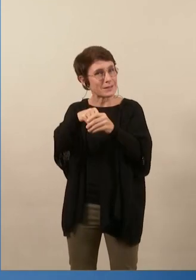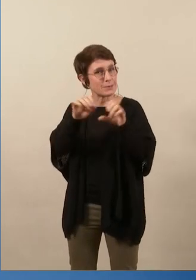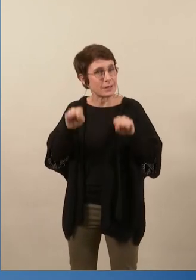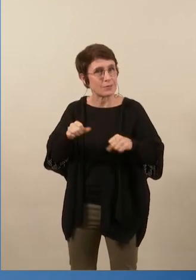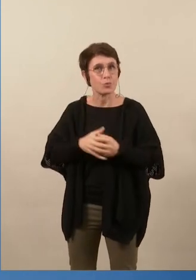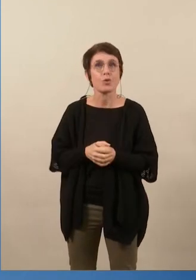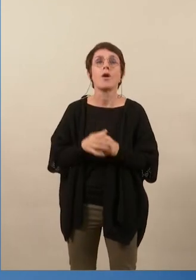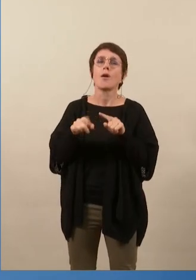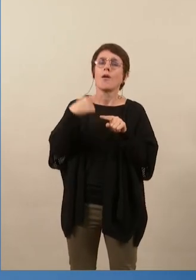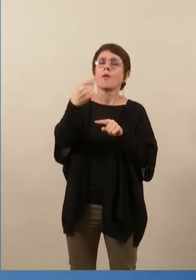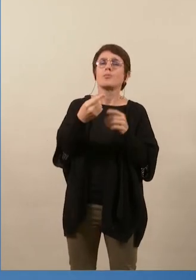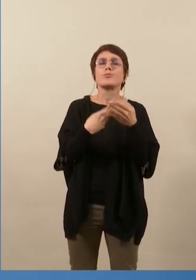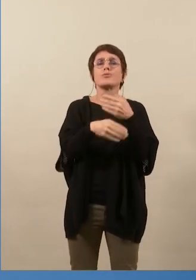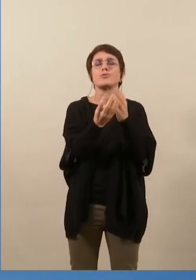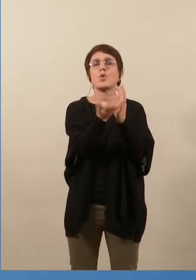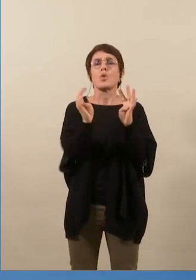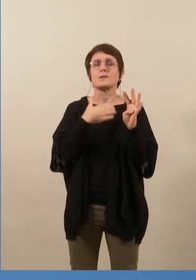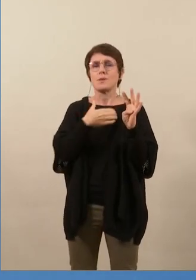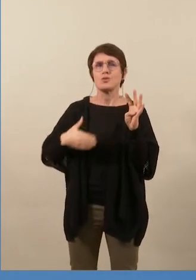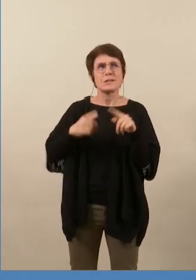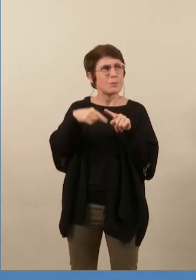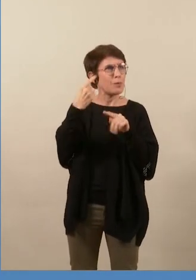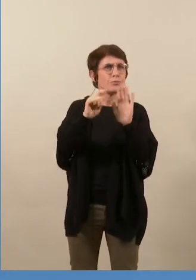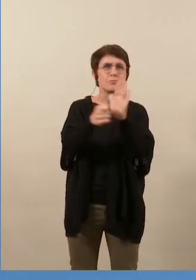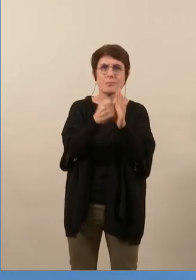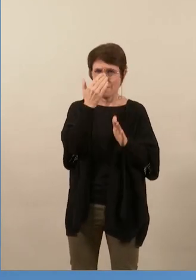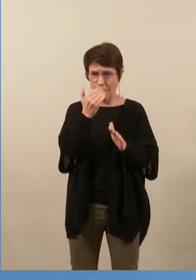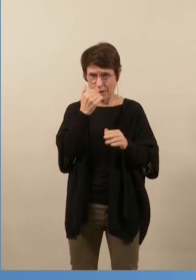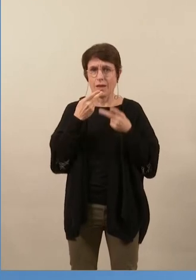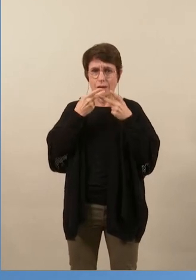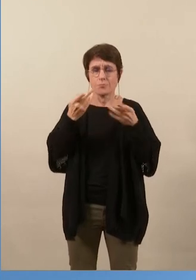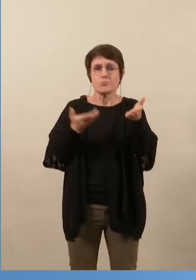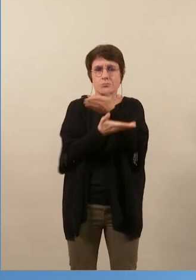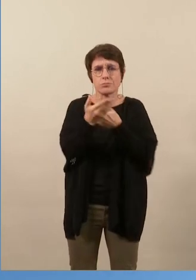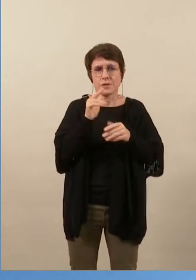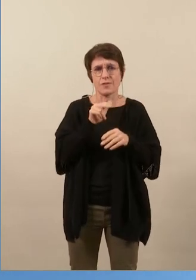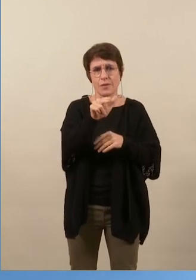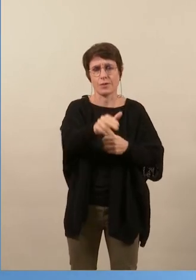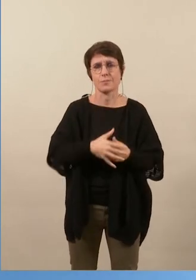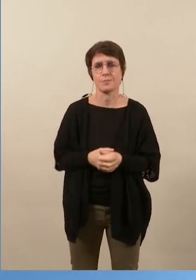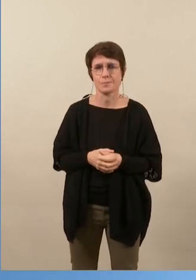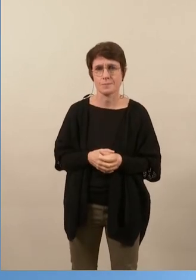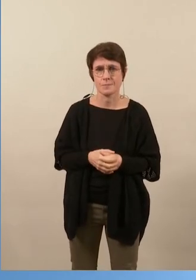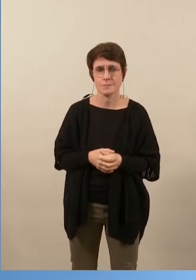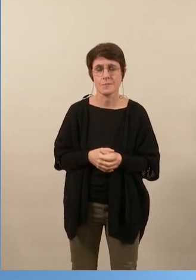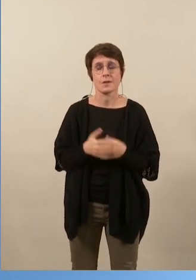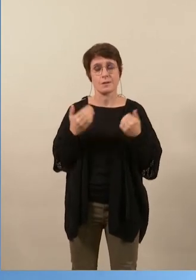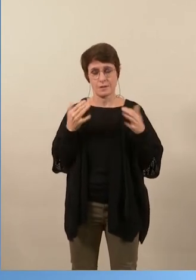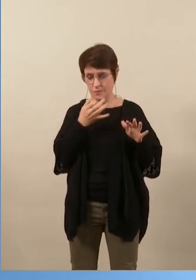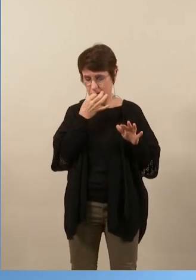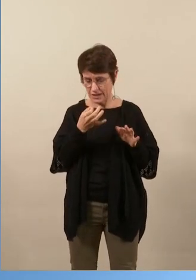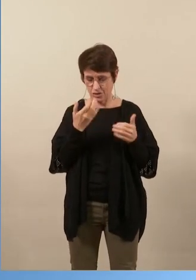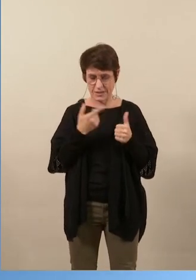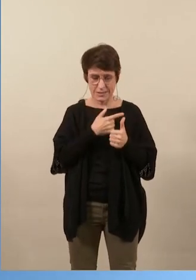qu'on en parlera en conseil municipal probablement en février si je me trompe pas euh ça je l'ai dit et